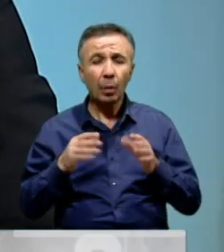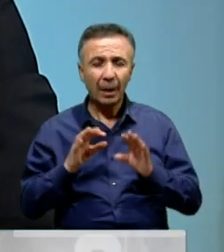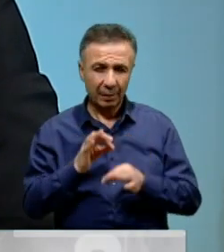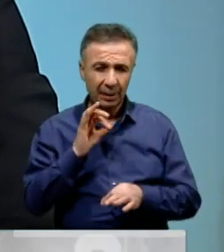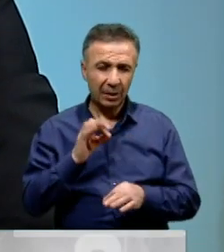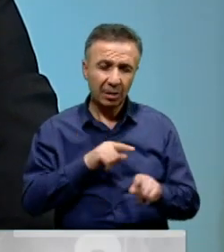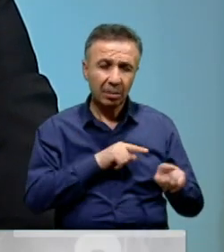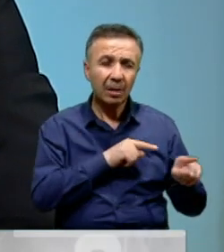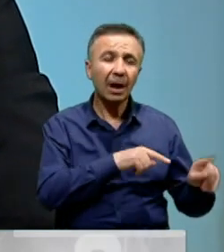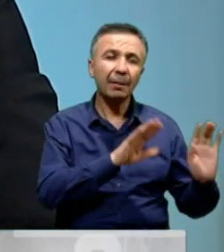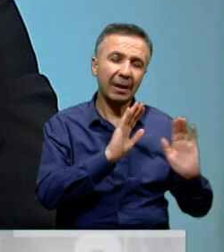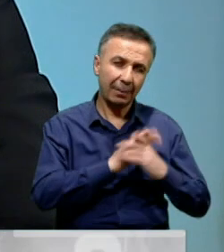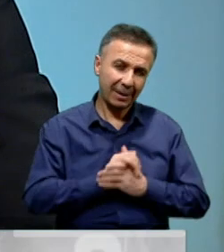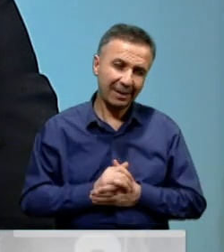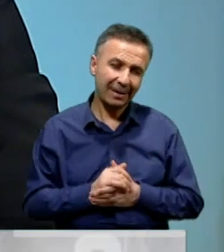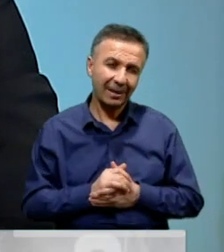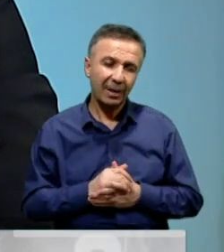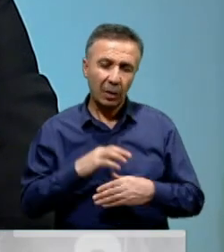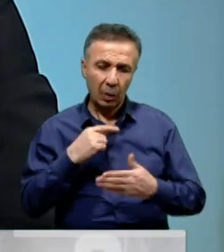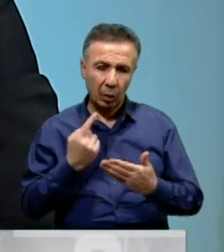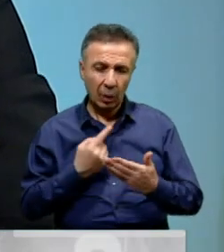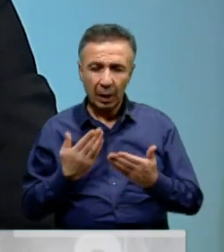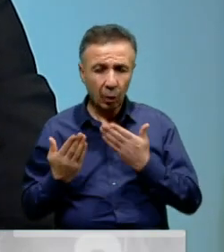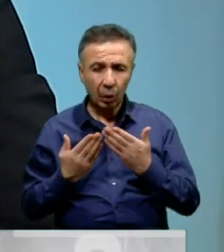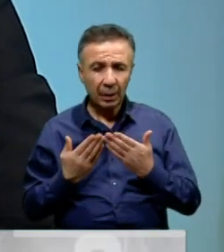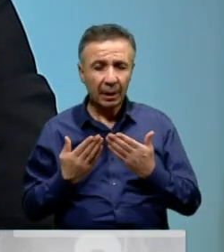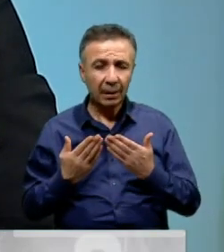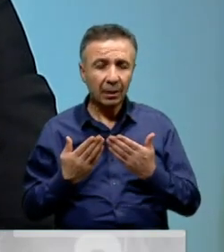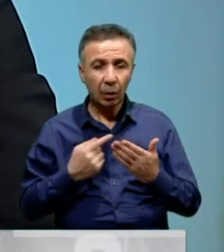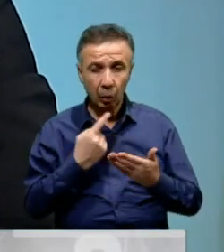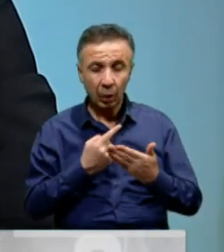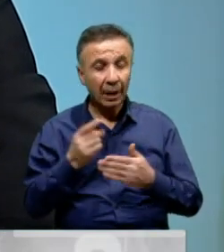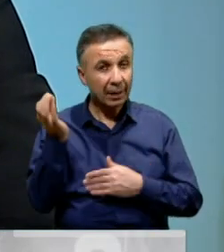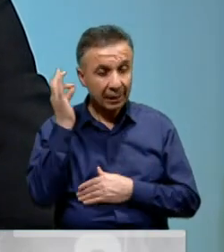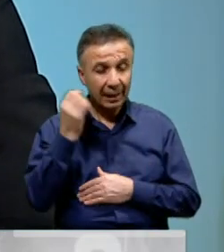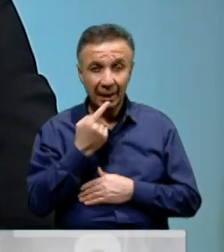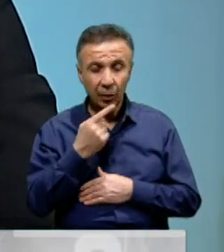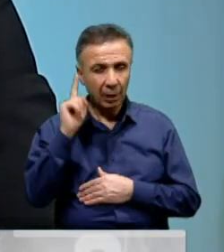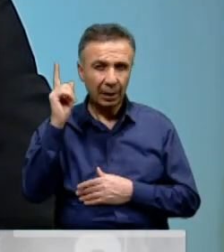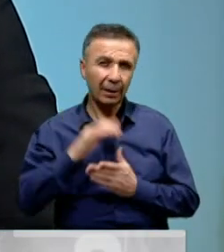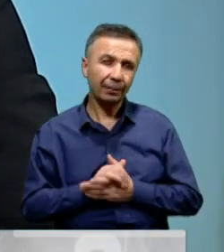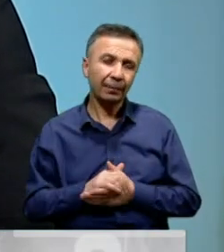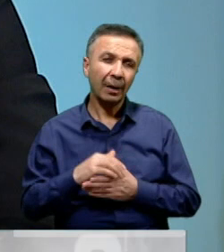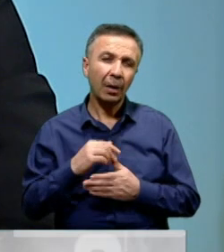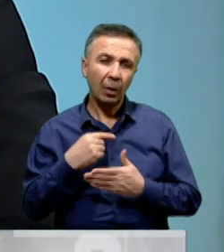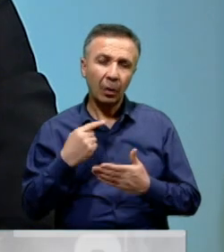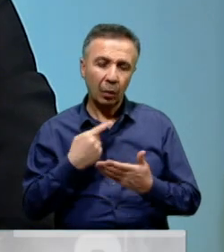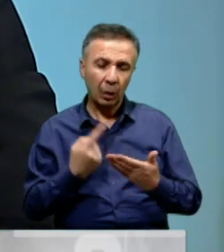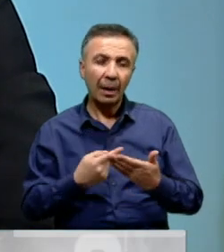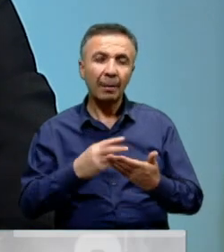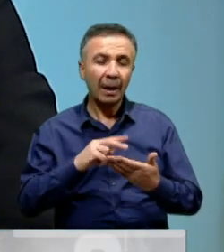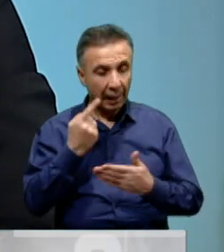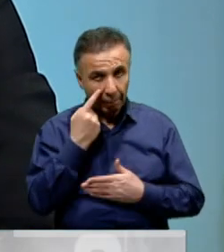değildir. O yüzden Kur'an okunurken onu dinleyin buyuruyor Rabbimiz. Yani mealine bakın demiyor. Ve